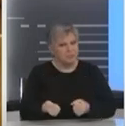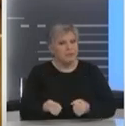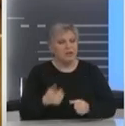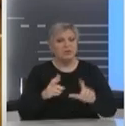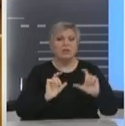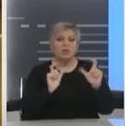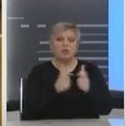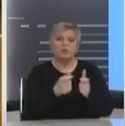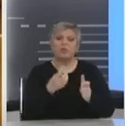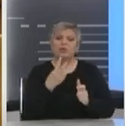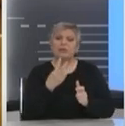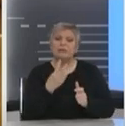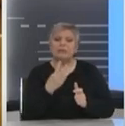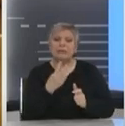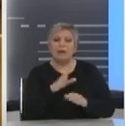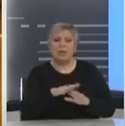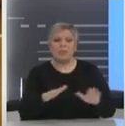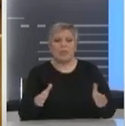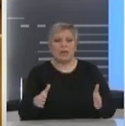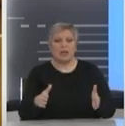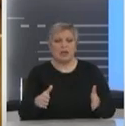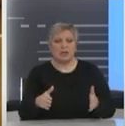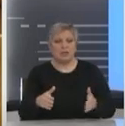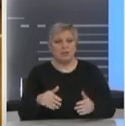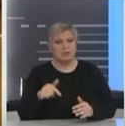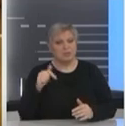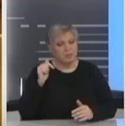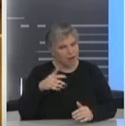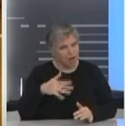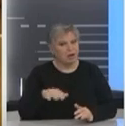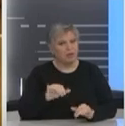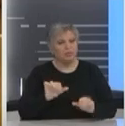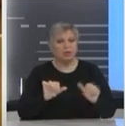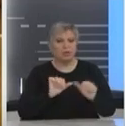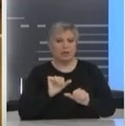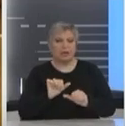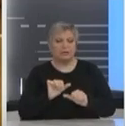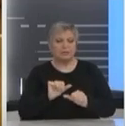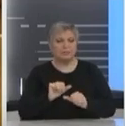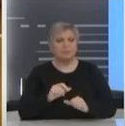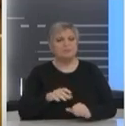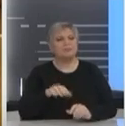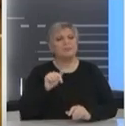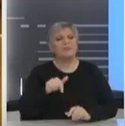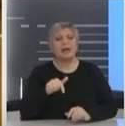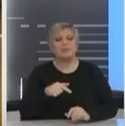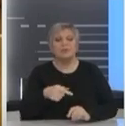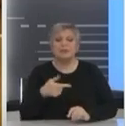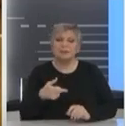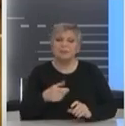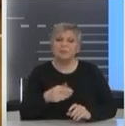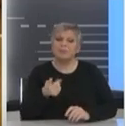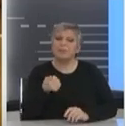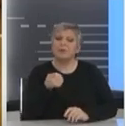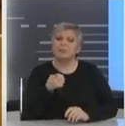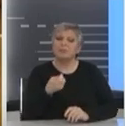ποσά που θα λάβουν ως ενίσχυση. Υπάρχει όντως μια μικρή αριθμητικά κατηγορία, οι οποίοι